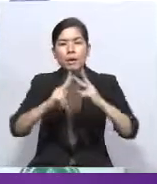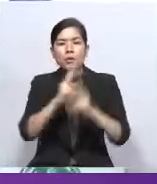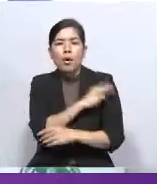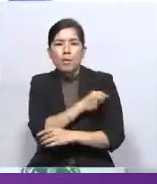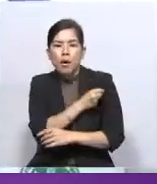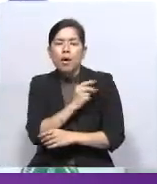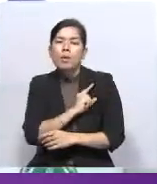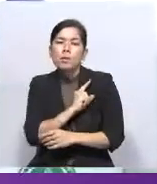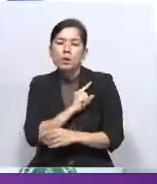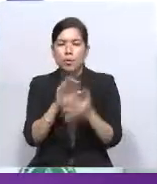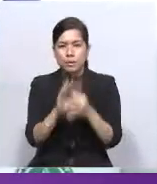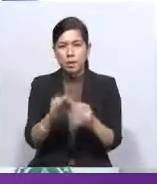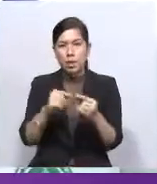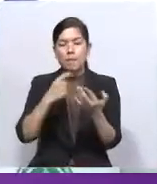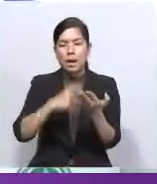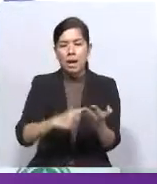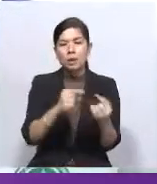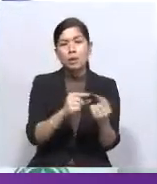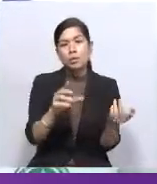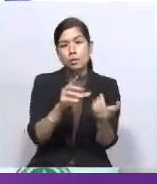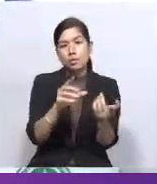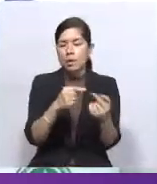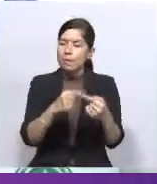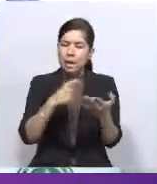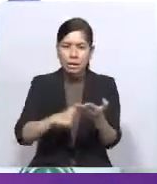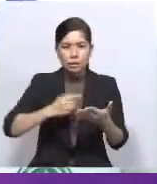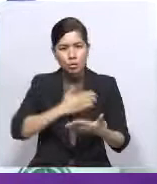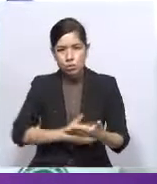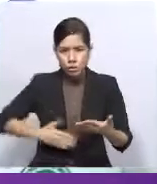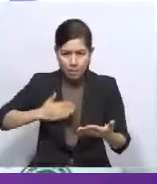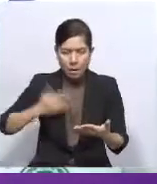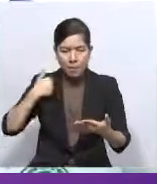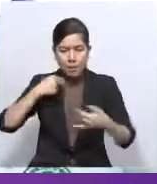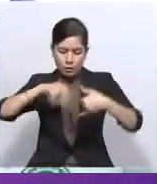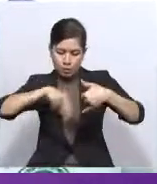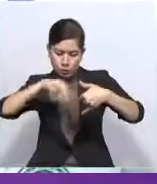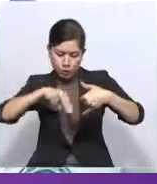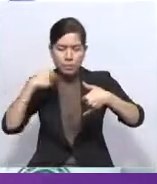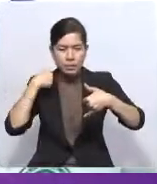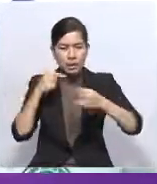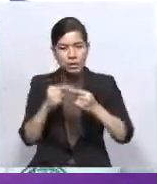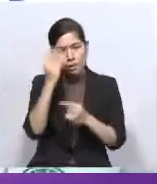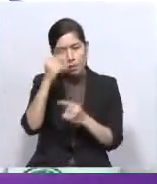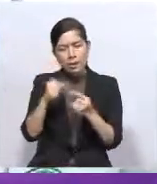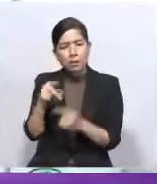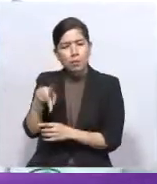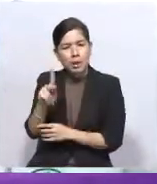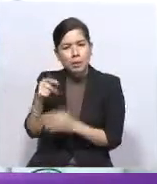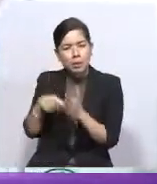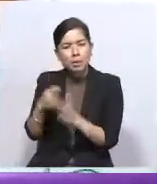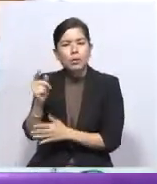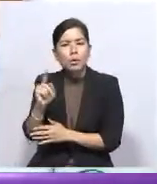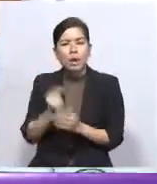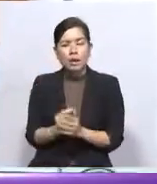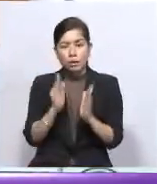หน้าที่ทางด้านของการประกันสุขภาพและการตรวจสุขภาพแรงงานของต่างด้าวทั้งนี้เพื่อประโยชน์ก็คือว่าคนที่เ